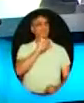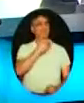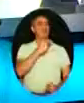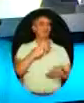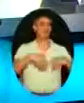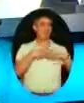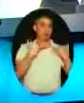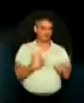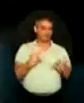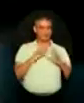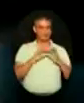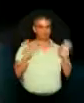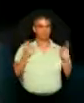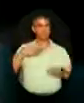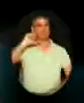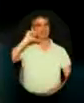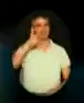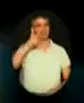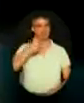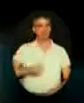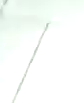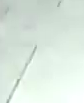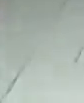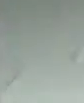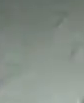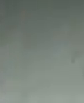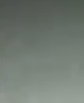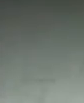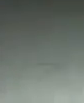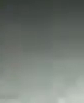עכשיו, אנחנו יוצאים לקריאה הראשונה.